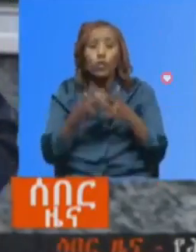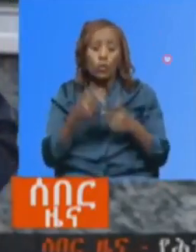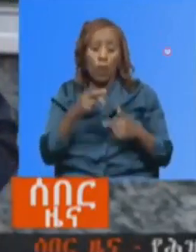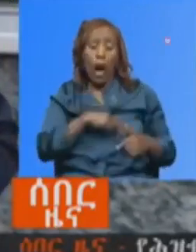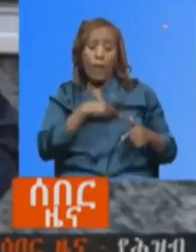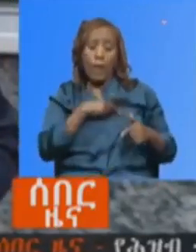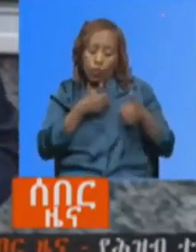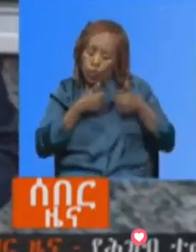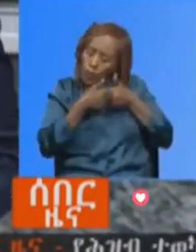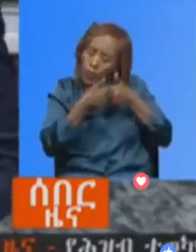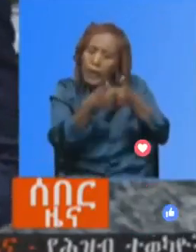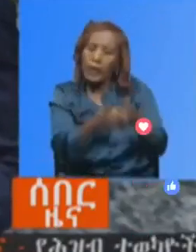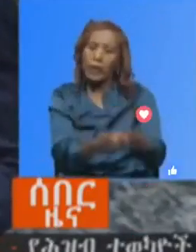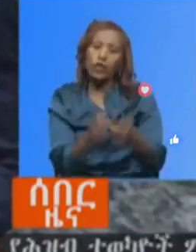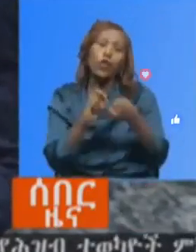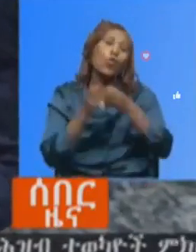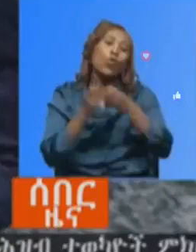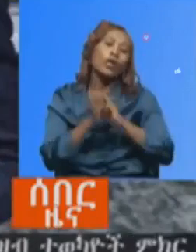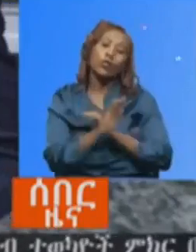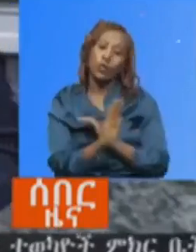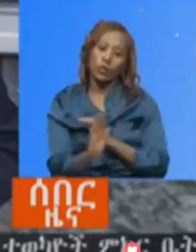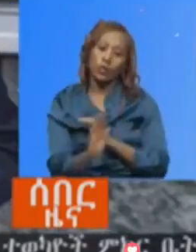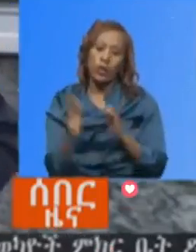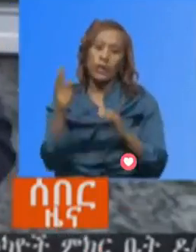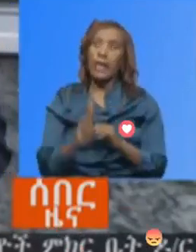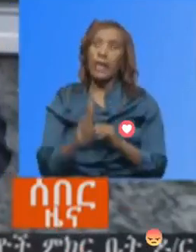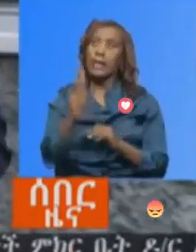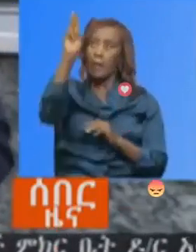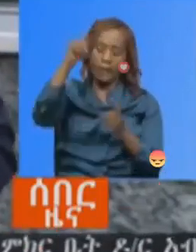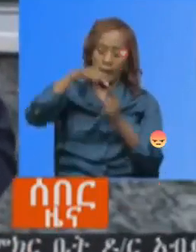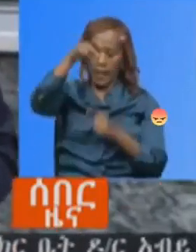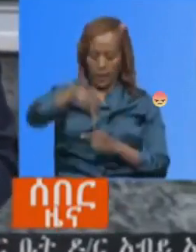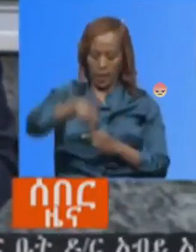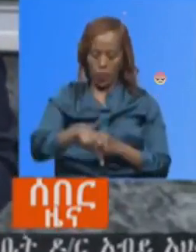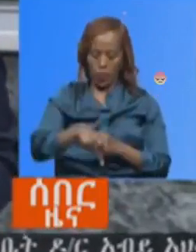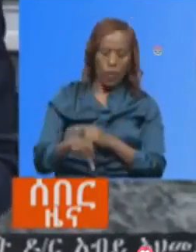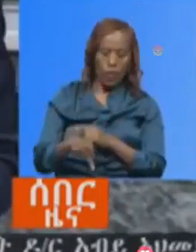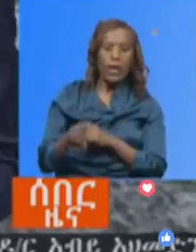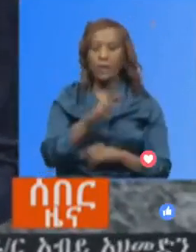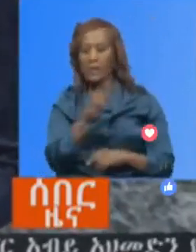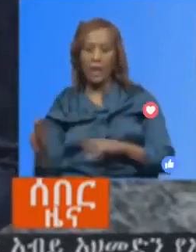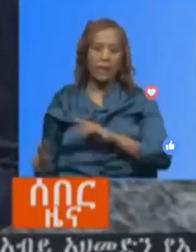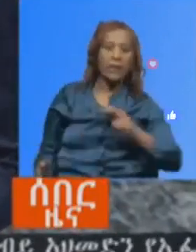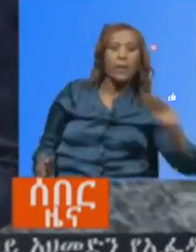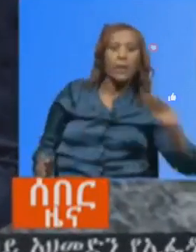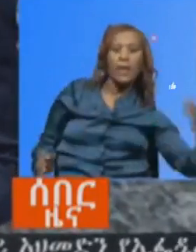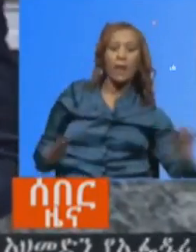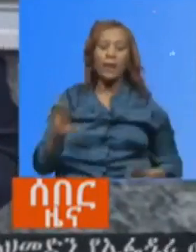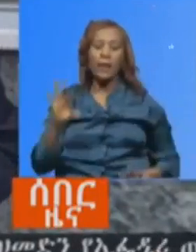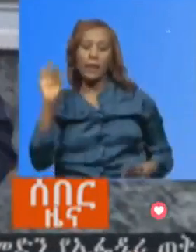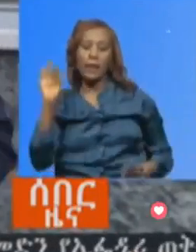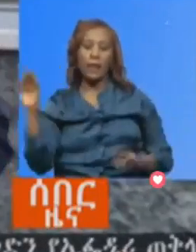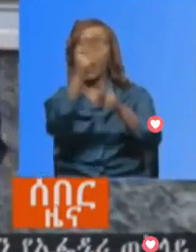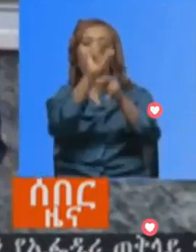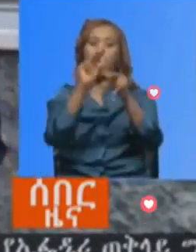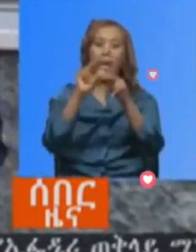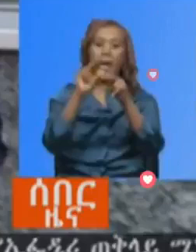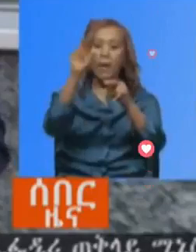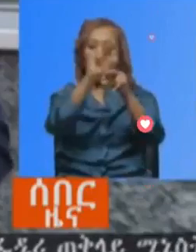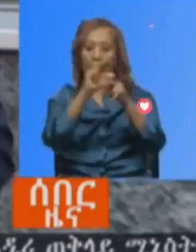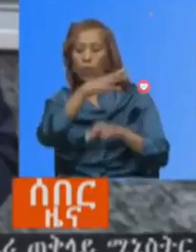ሃይማኖቶችን የምትከተሉ ወገኖች፣ ከሰሜን እስከ ደቡብ፣ ከምስራቅ እስከ ምዕራብ የምትገኙ ብሔር